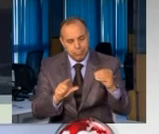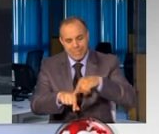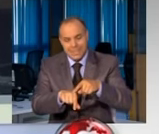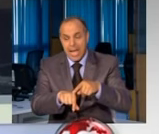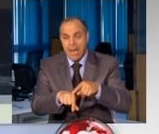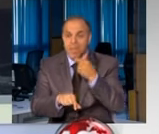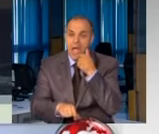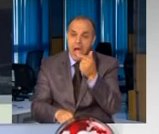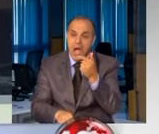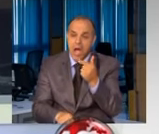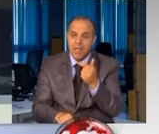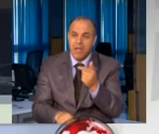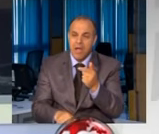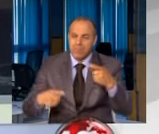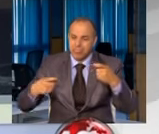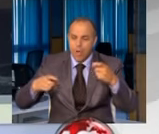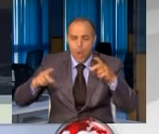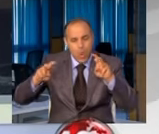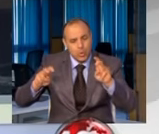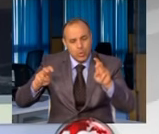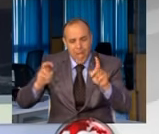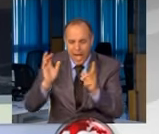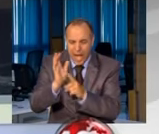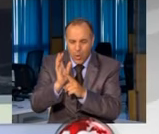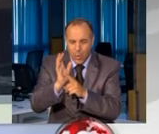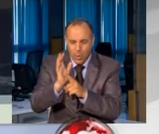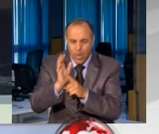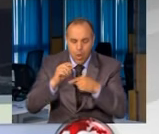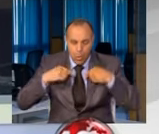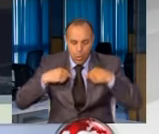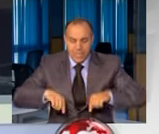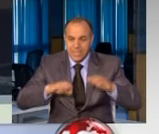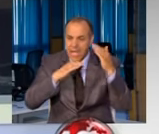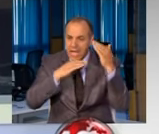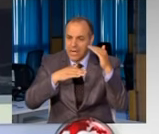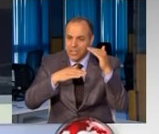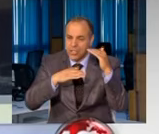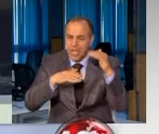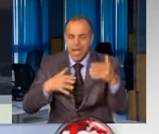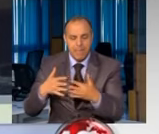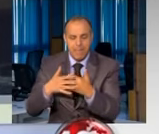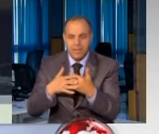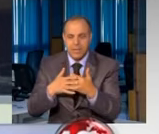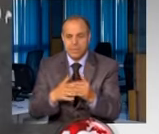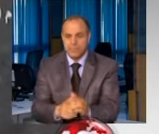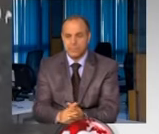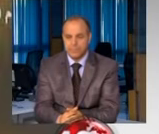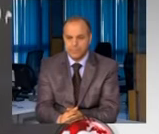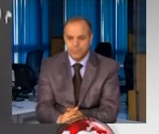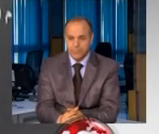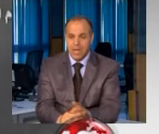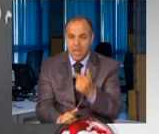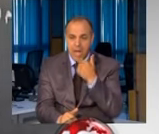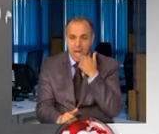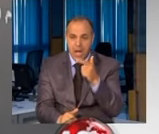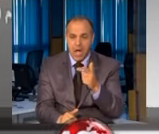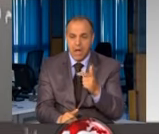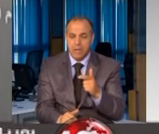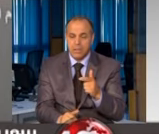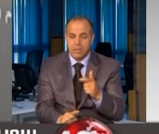في مسعى لمنع حدوث أي انتهاكات وفق وزارة الخارجية الأمريكية. أعلنت وزارة